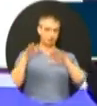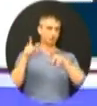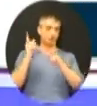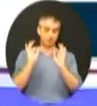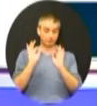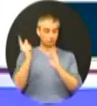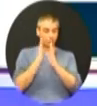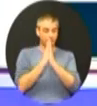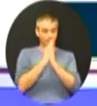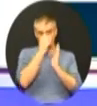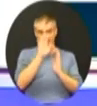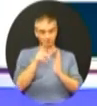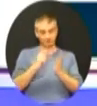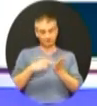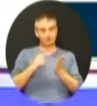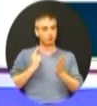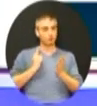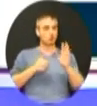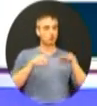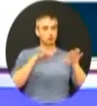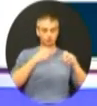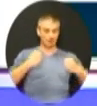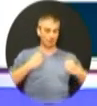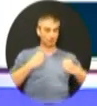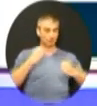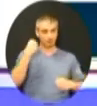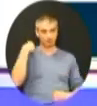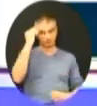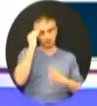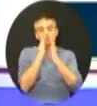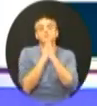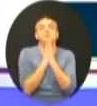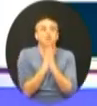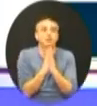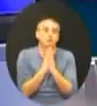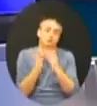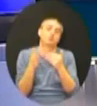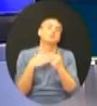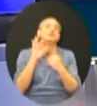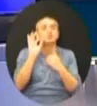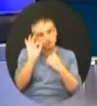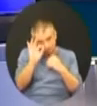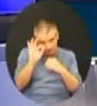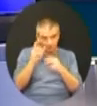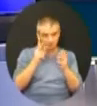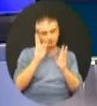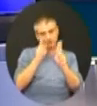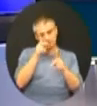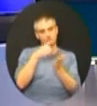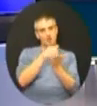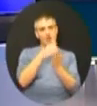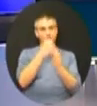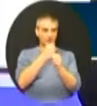עד כדי כך שכשהוא ביקש לעזוב מסיבות אישיות ראש הממשלה שרון למית ידיעתי ביקש מרעייתו שתאפשר לו